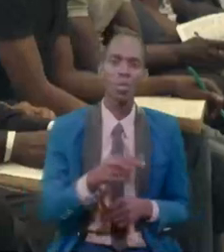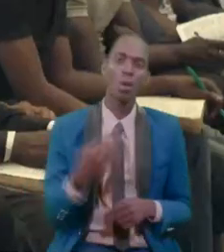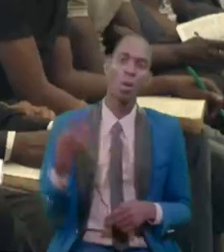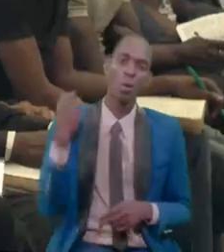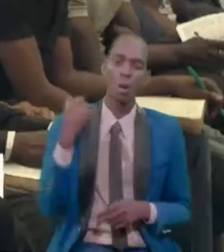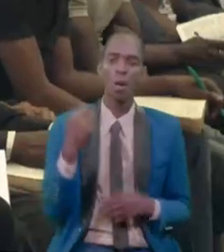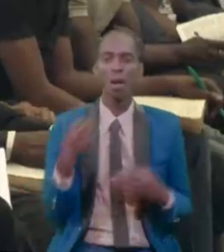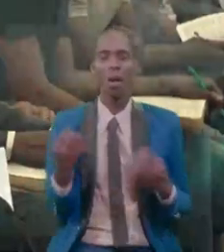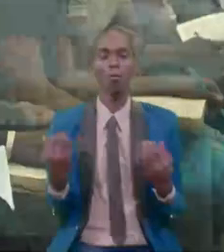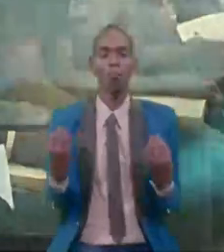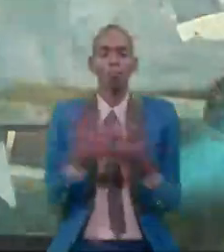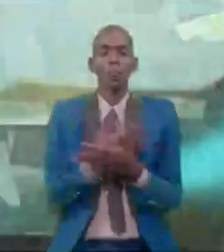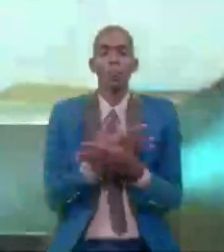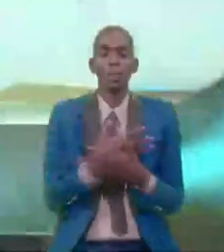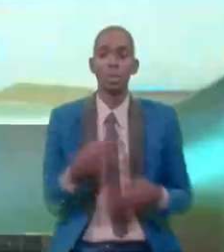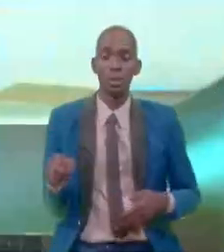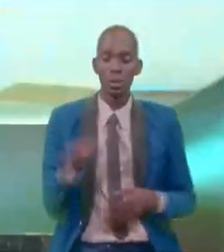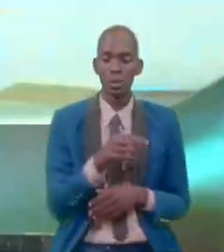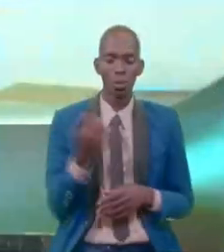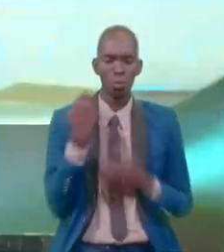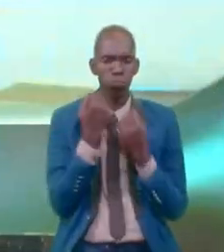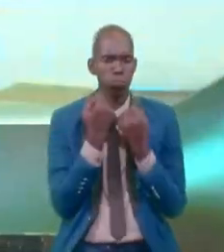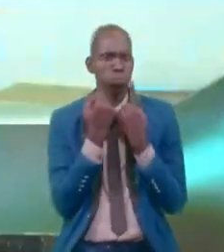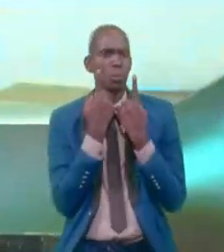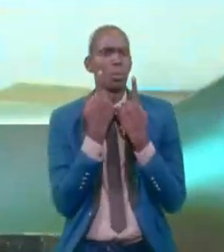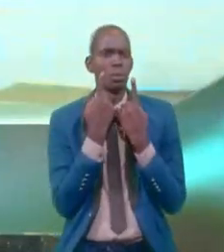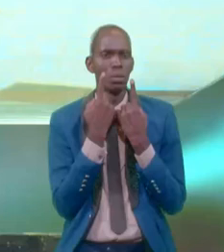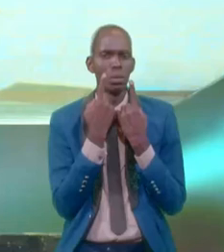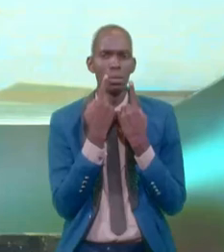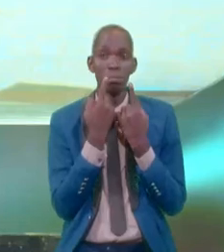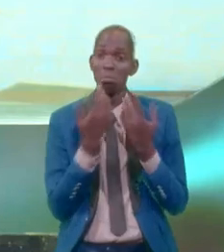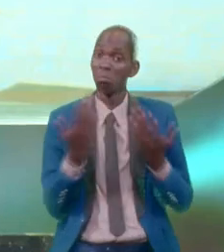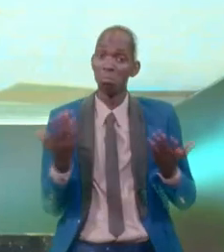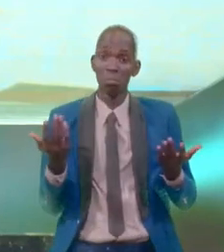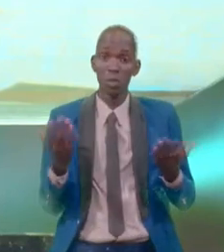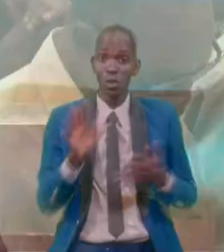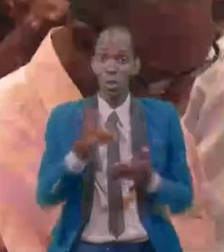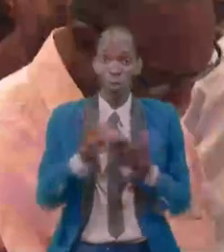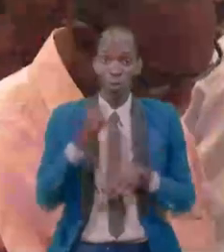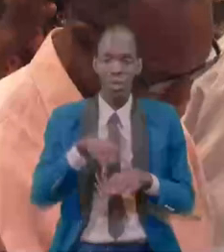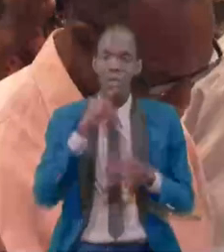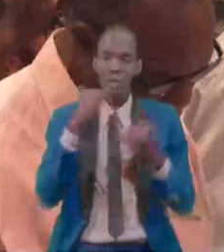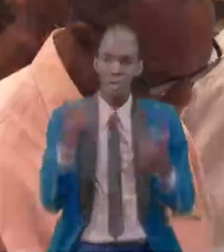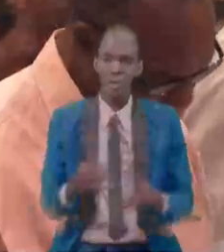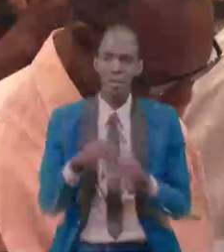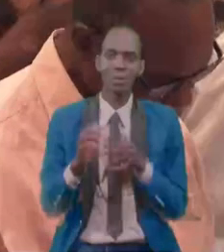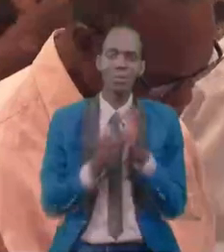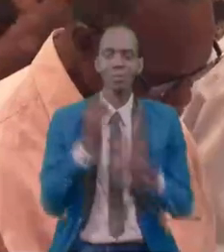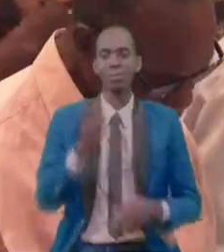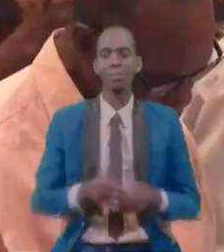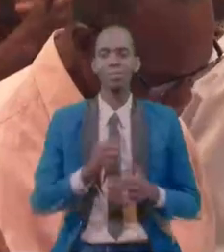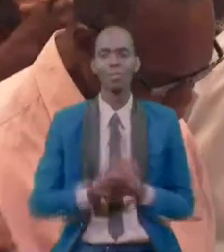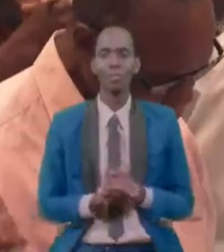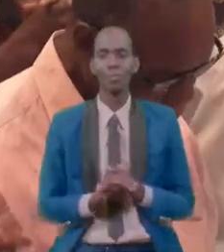furent saisis de frayeur. Et ils furent surpris. Mais votre heure